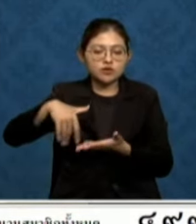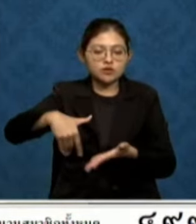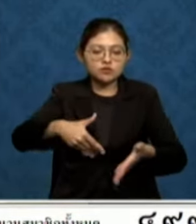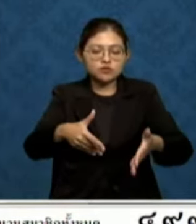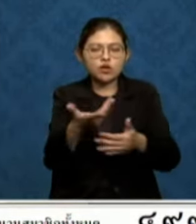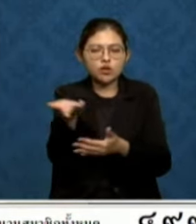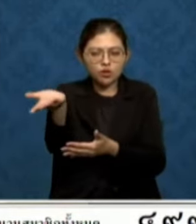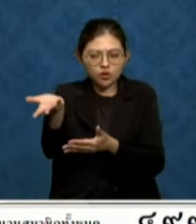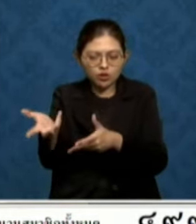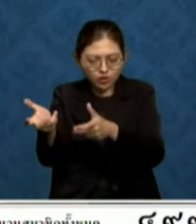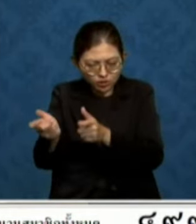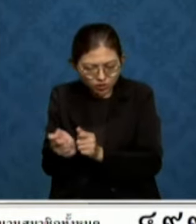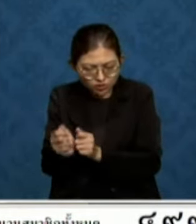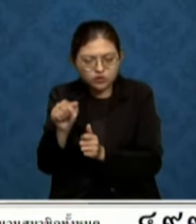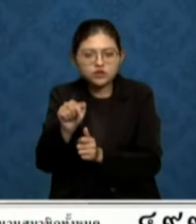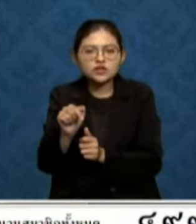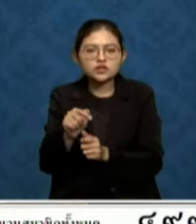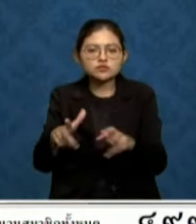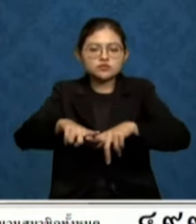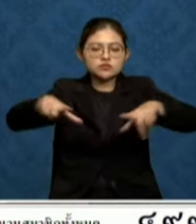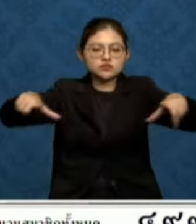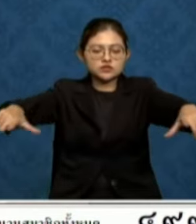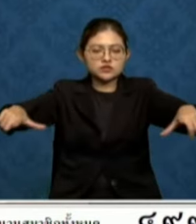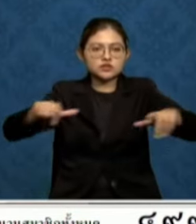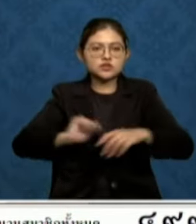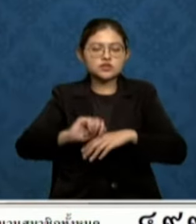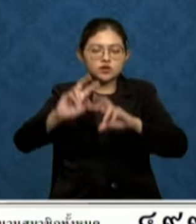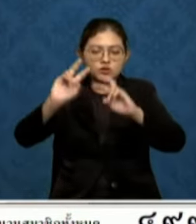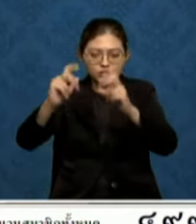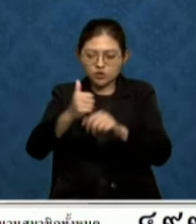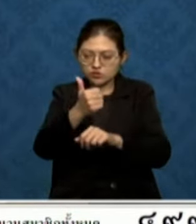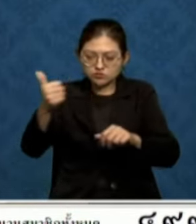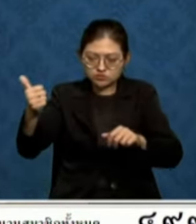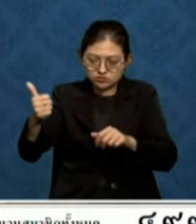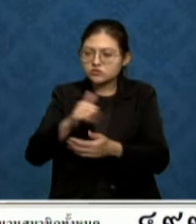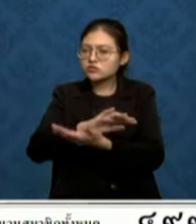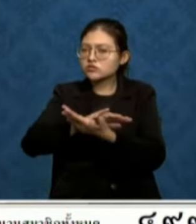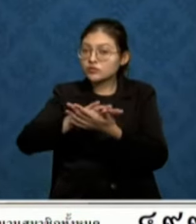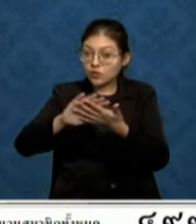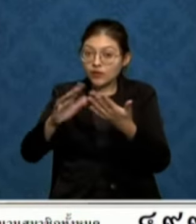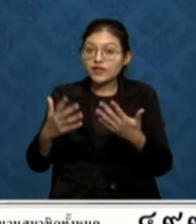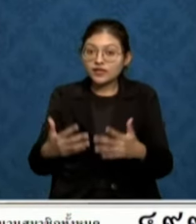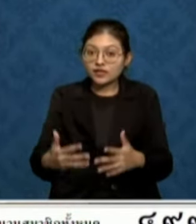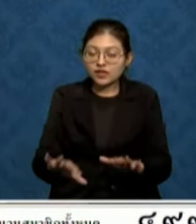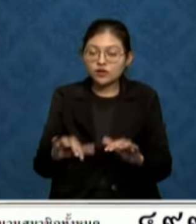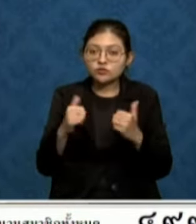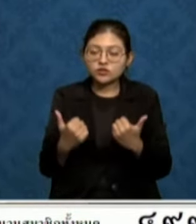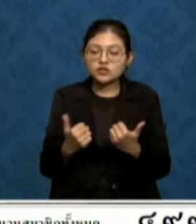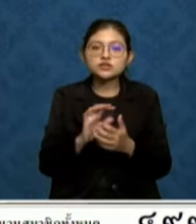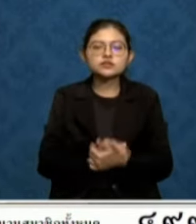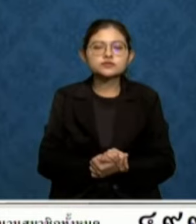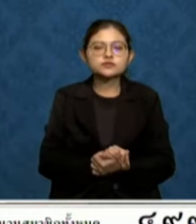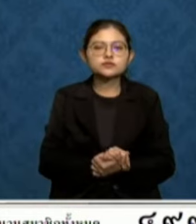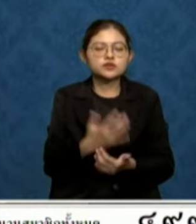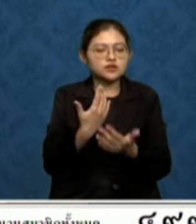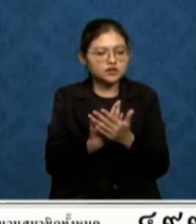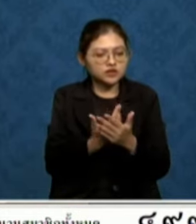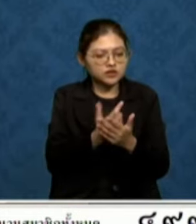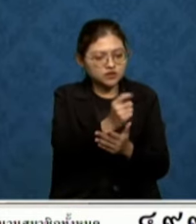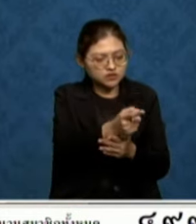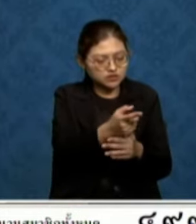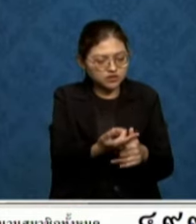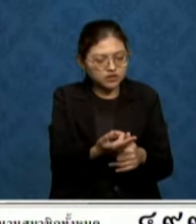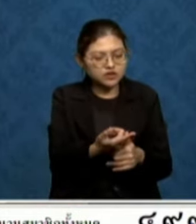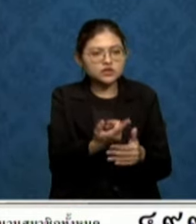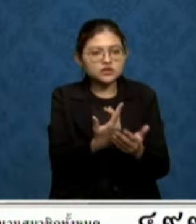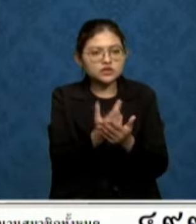การขออนุมัติการใช้พื้นที่และดำเนินการเรื่องอื่นๆเสร็จเป็นที่เรียบร้อยแล้วค่ะแต่ได้มีการจ่ายเงินค่าทด